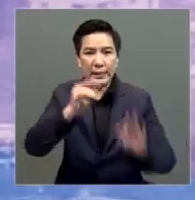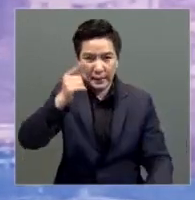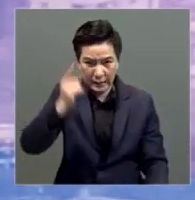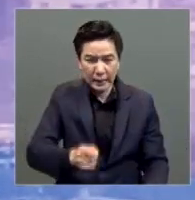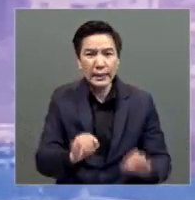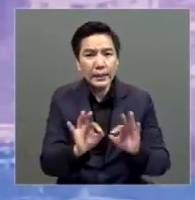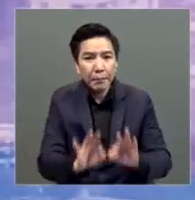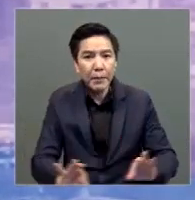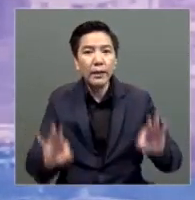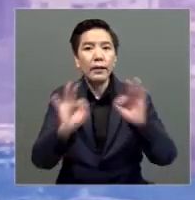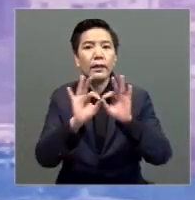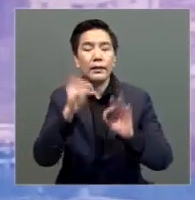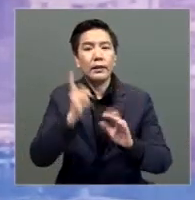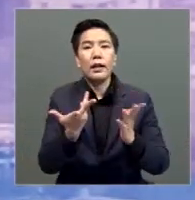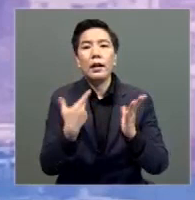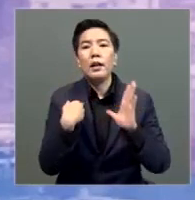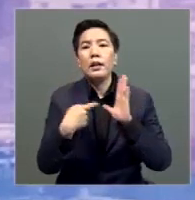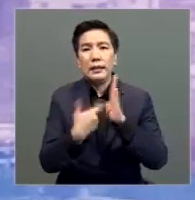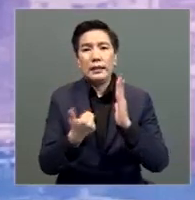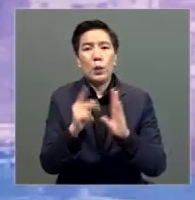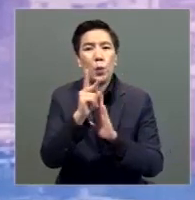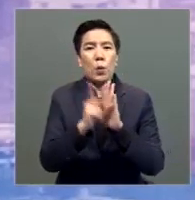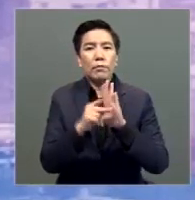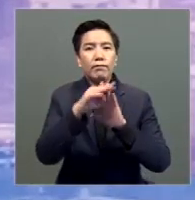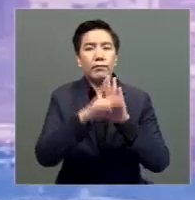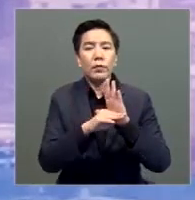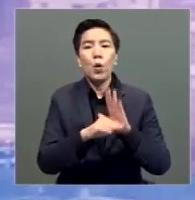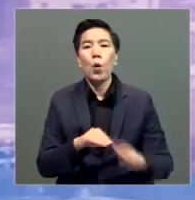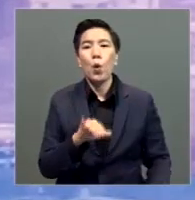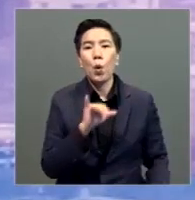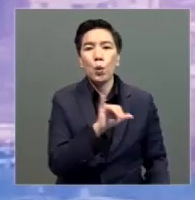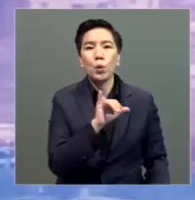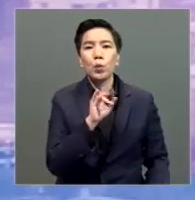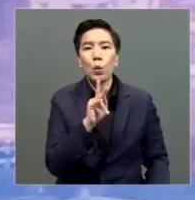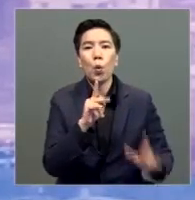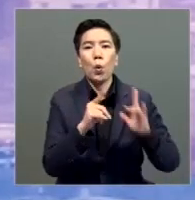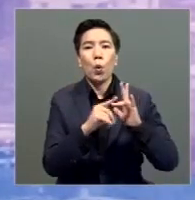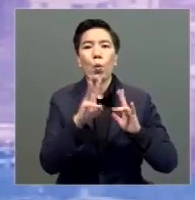เพราะฉะนั้นข้อกำหนดฉบับนี้จึงมีข้อยกเว้น